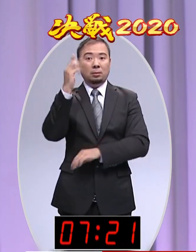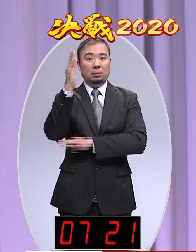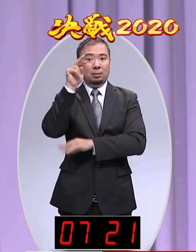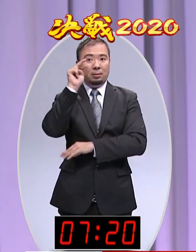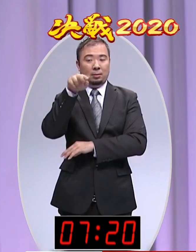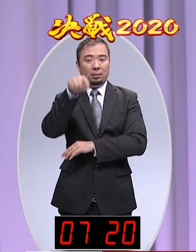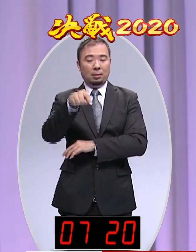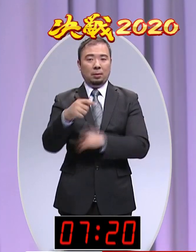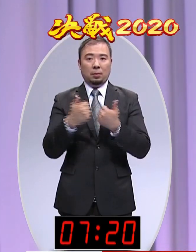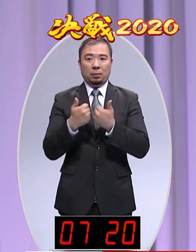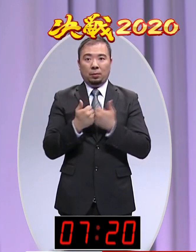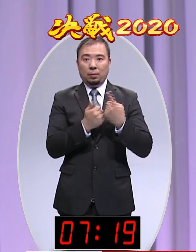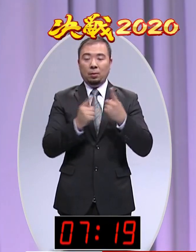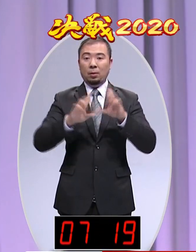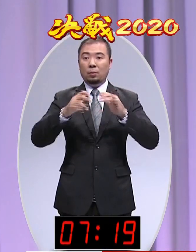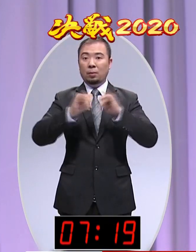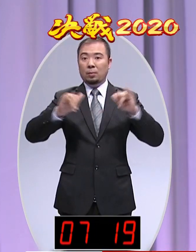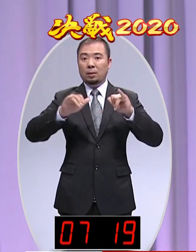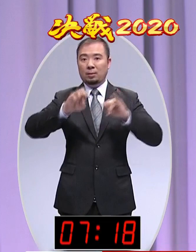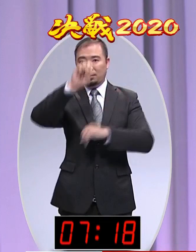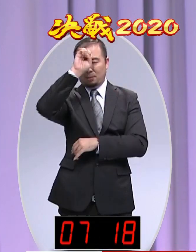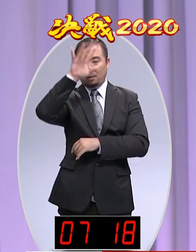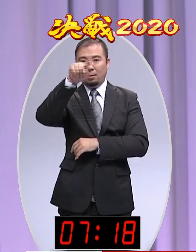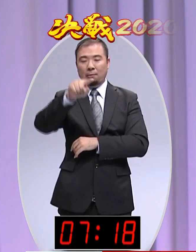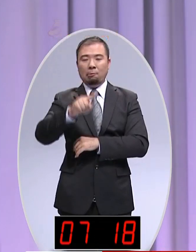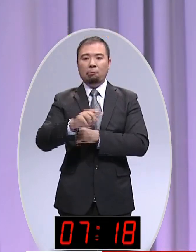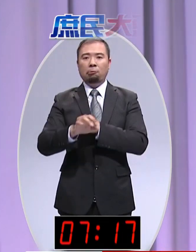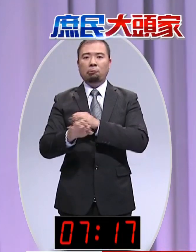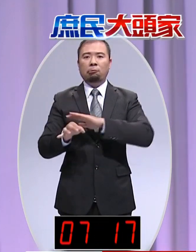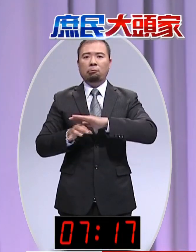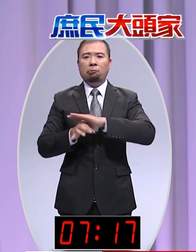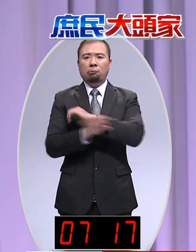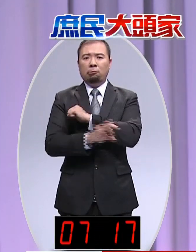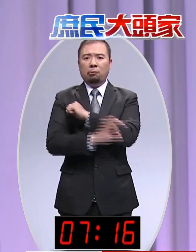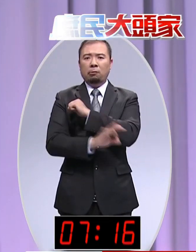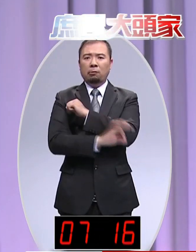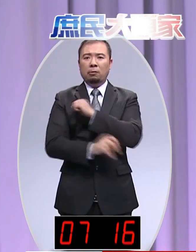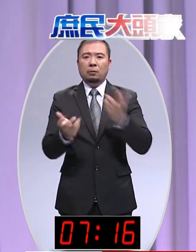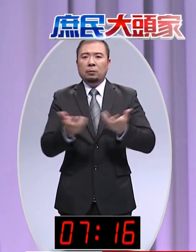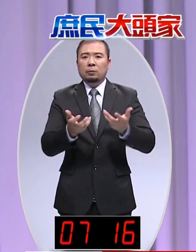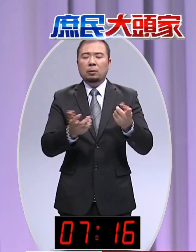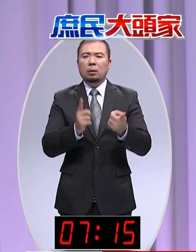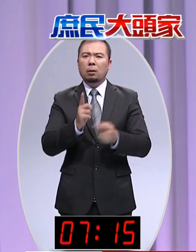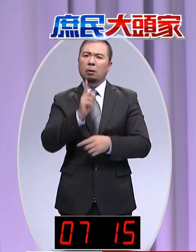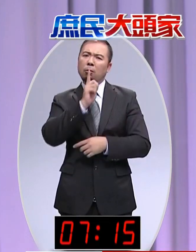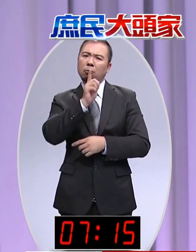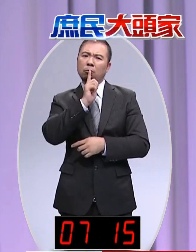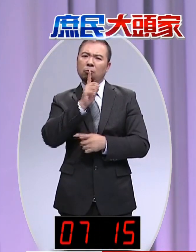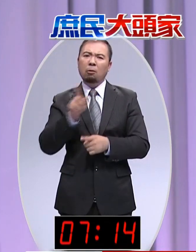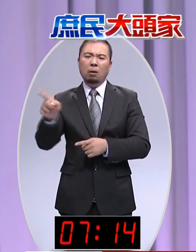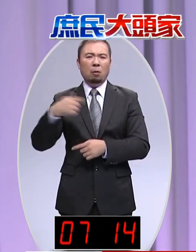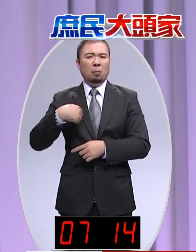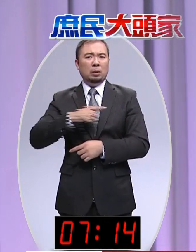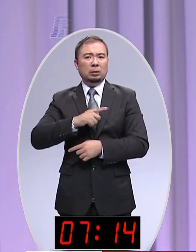贪污案例，在监狱关说国民党最贪污，你民进党的总统陈水扁到现在为止，这么大的贪污